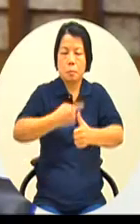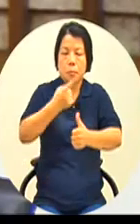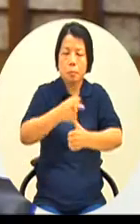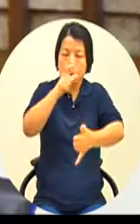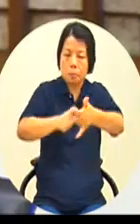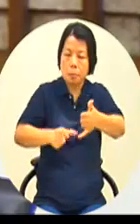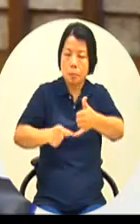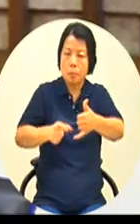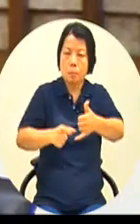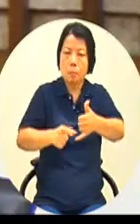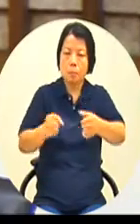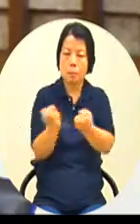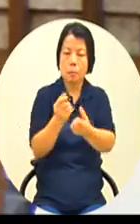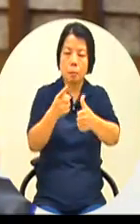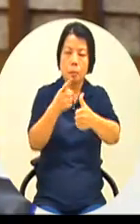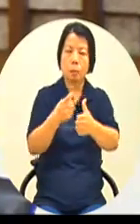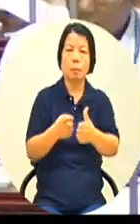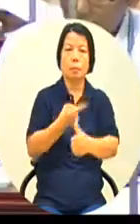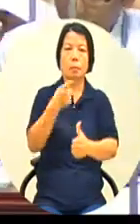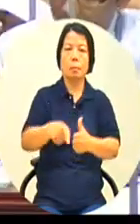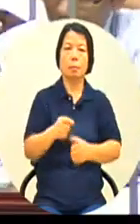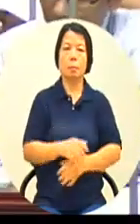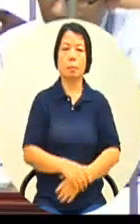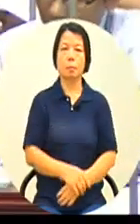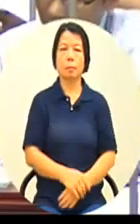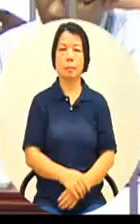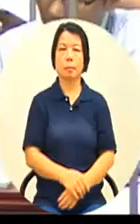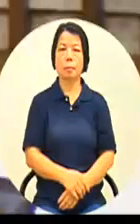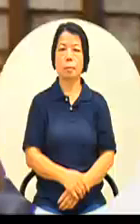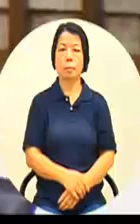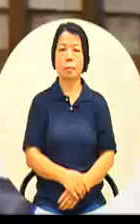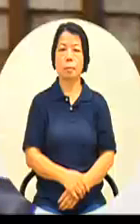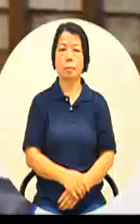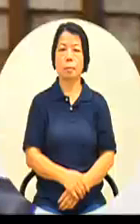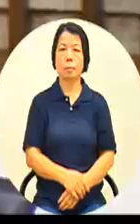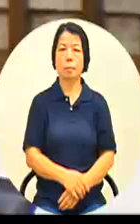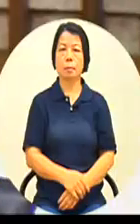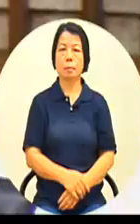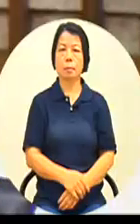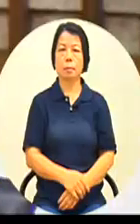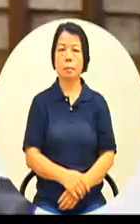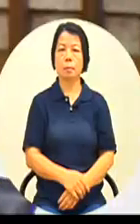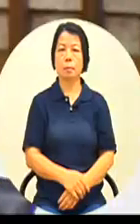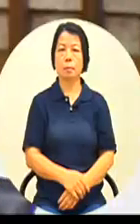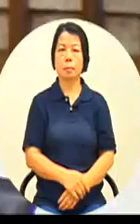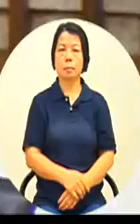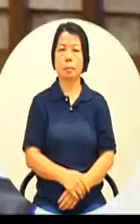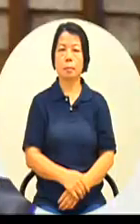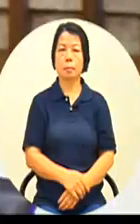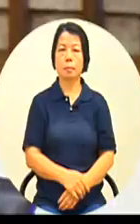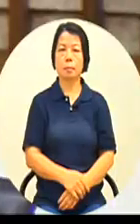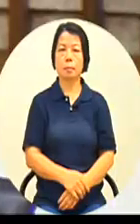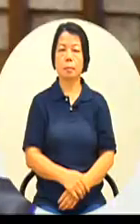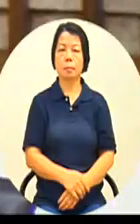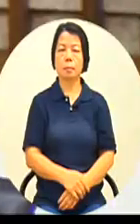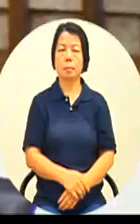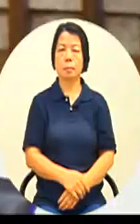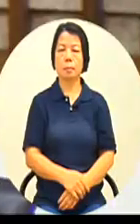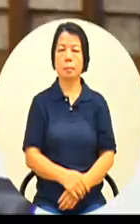们的 来的知哎，我15分钟了呀，会等起来2分钟报啊，2、3分钟报啊。